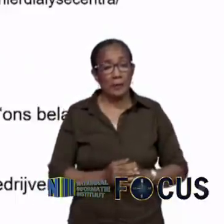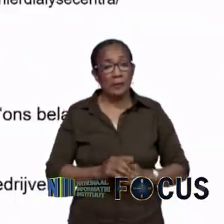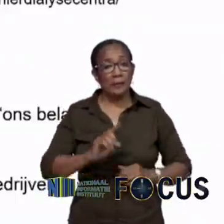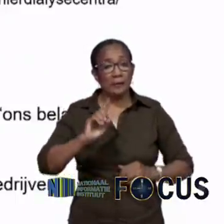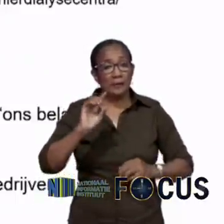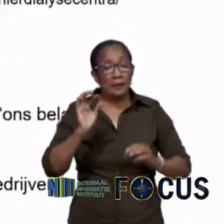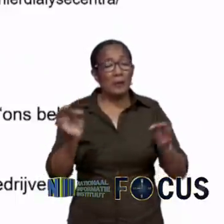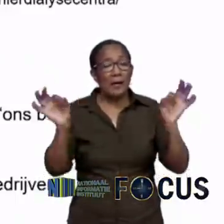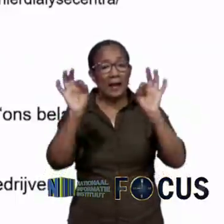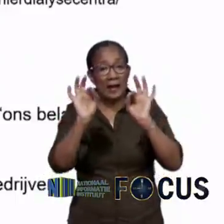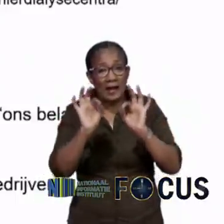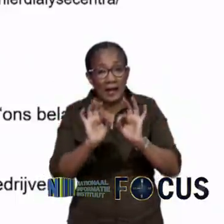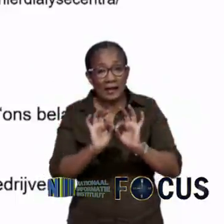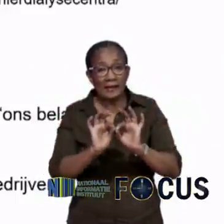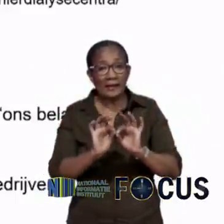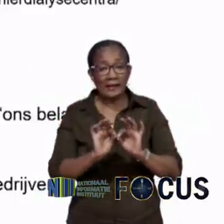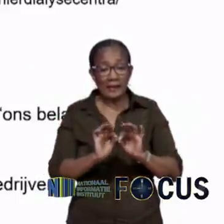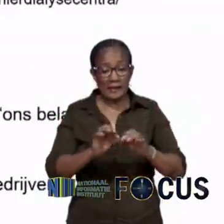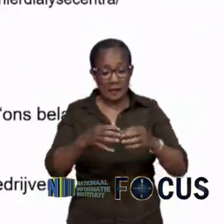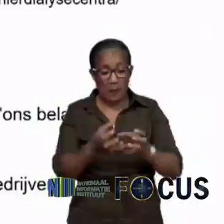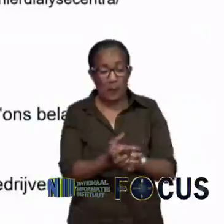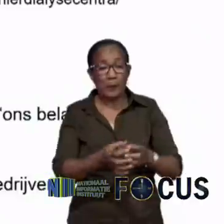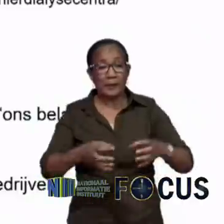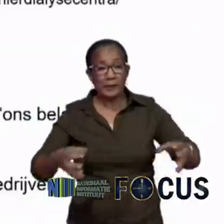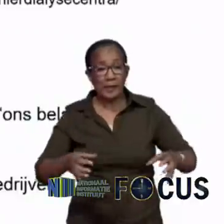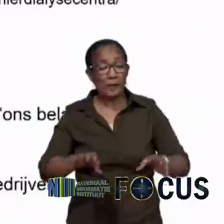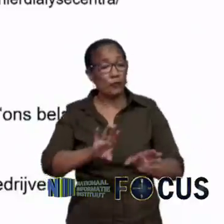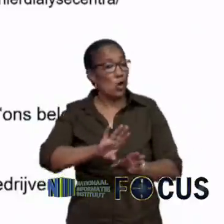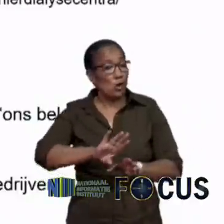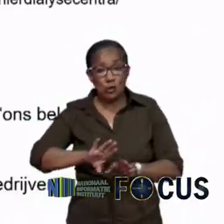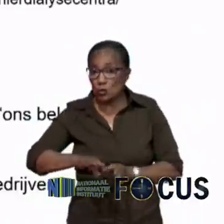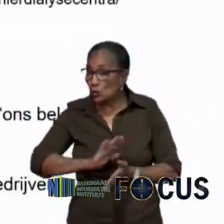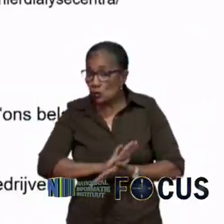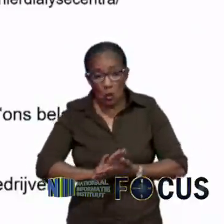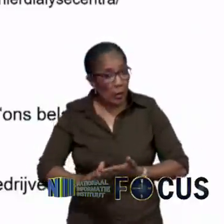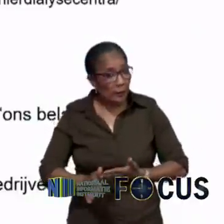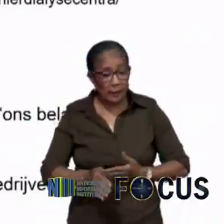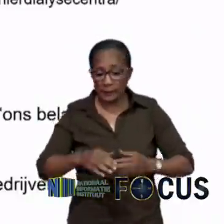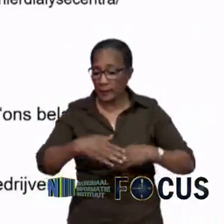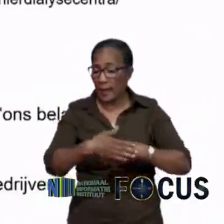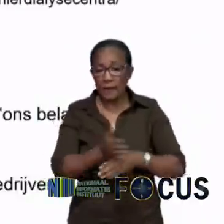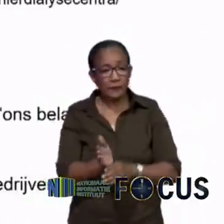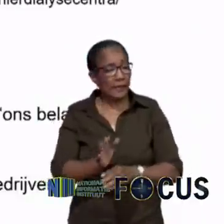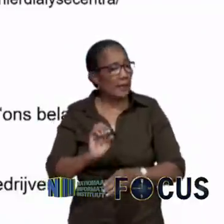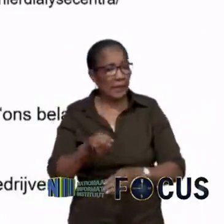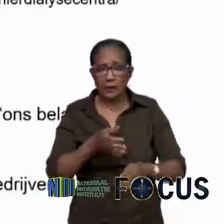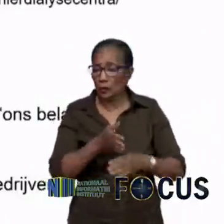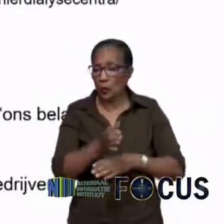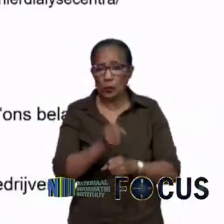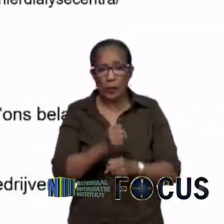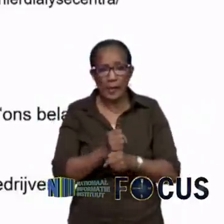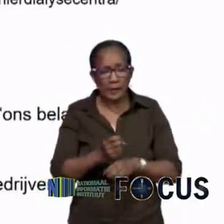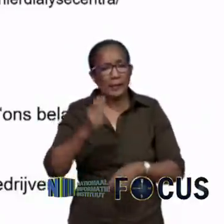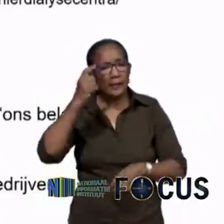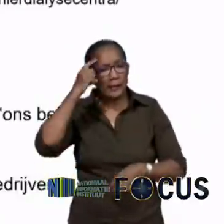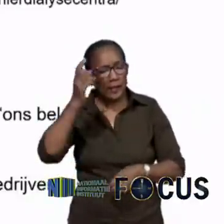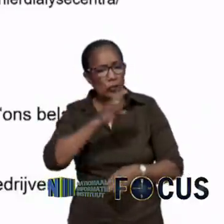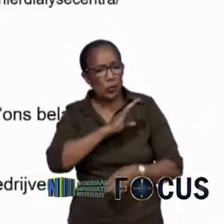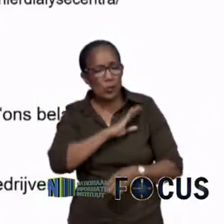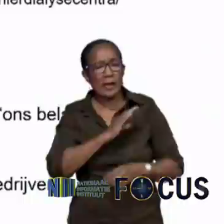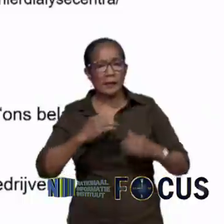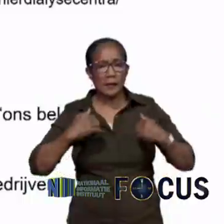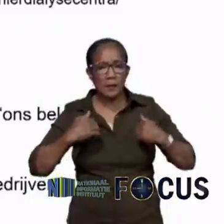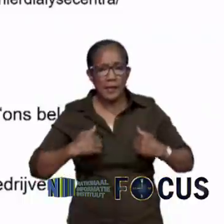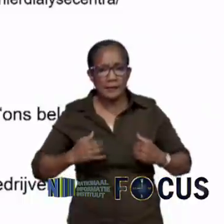wat nutsbedrijf, dat was taki. Zonder afdeling dat hij in normaal roken. Zeker we denken dat ze maar roken naar de